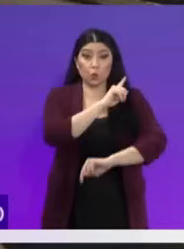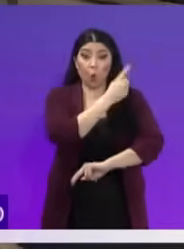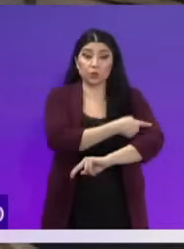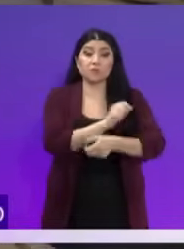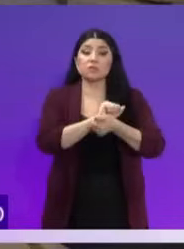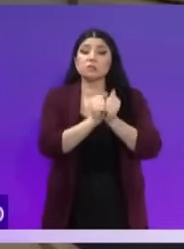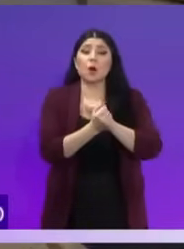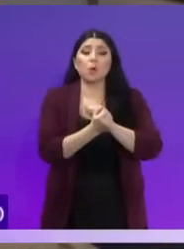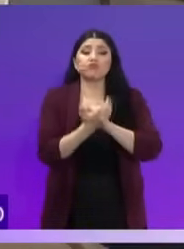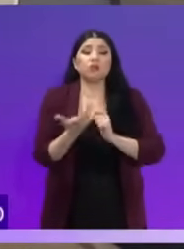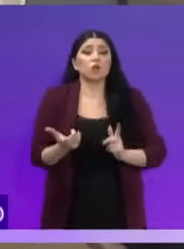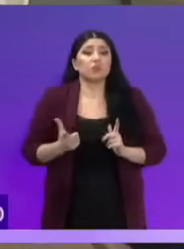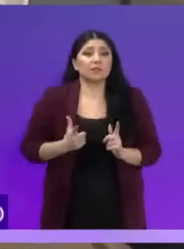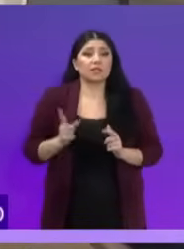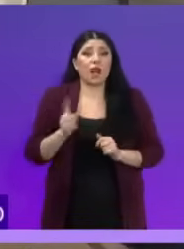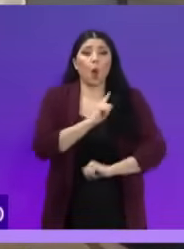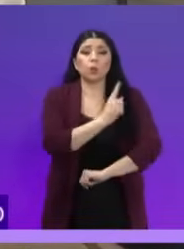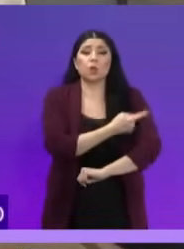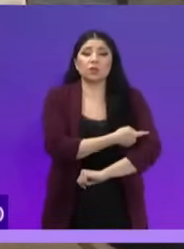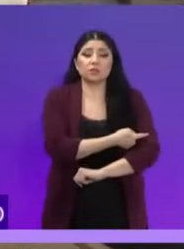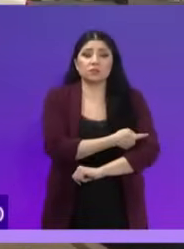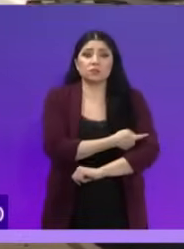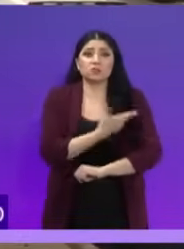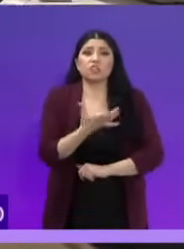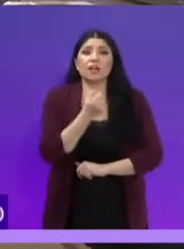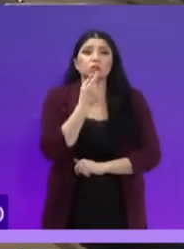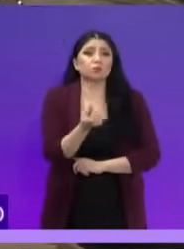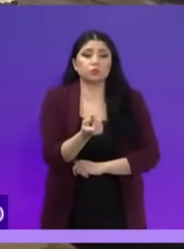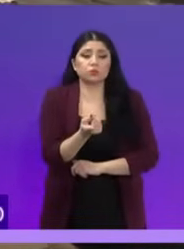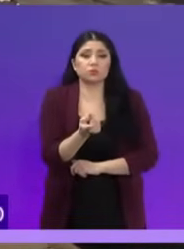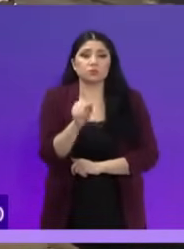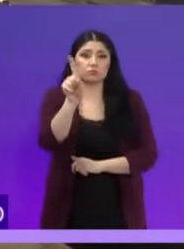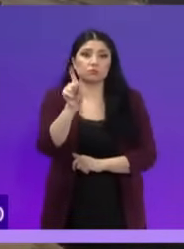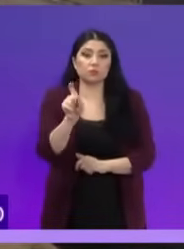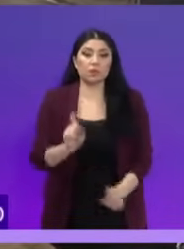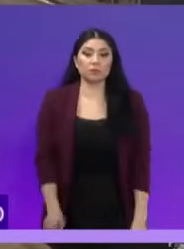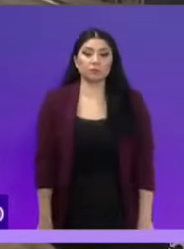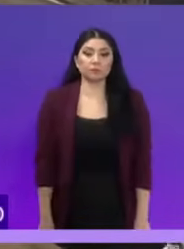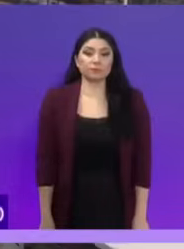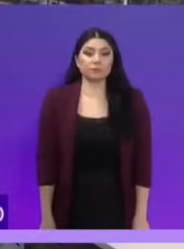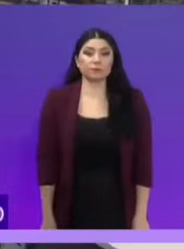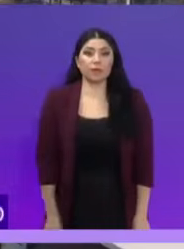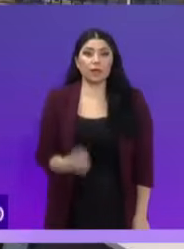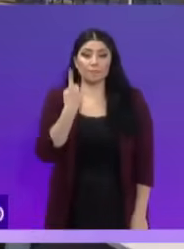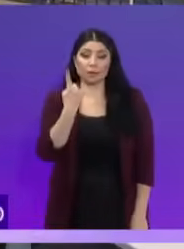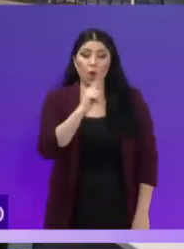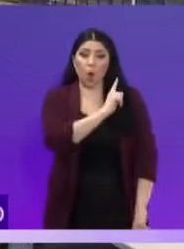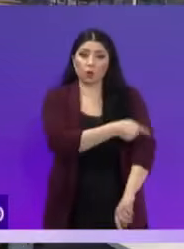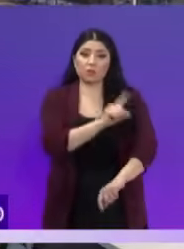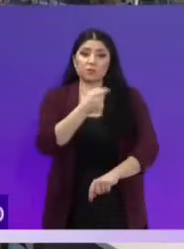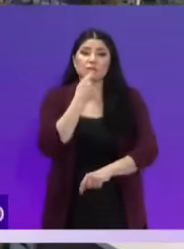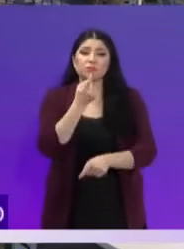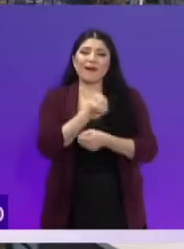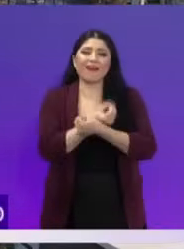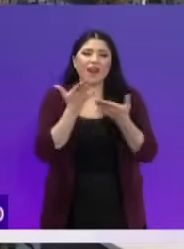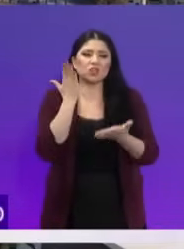sau la ce vă așteptați din partea autorităților? La ce răspuns? În primul rând, autoritățile trebuie să vină cu răspunsuri mai clare